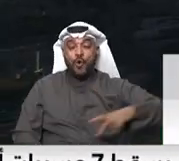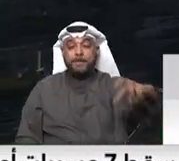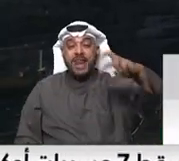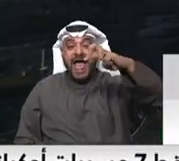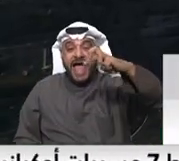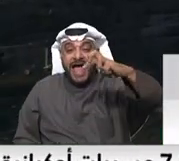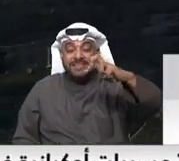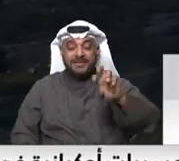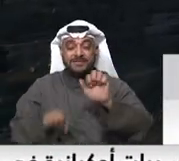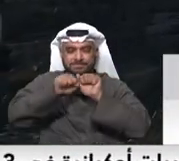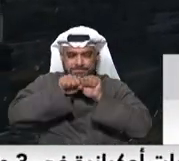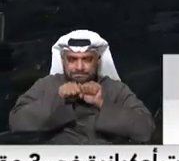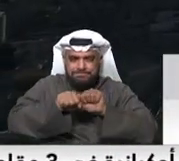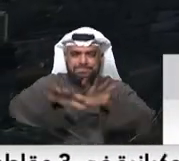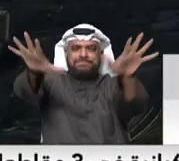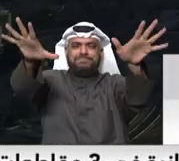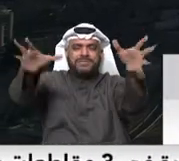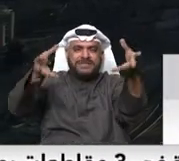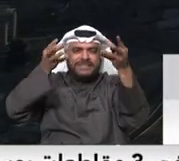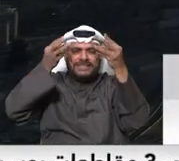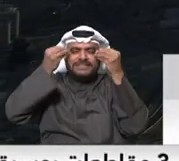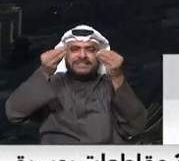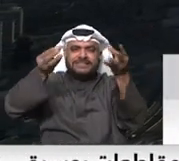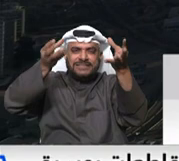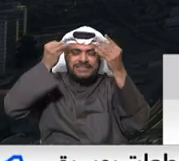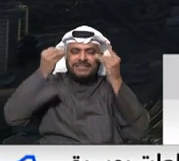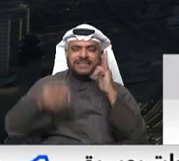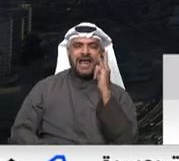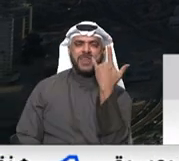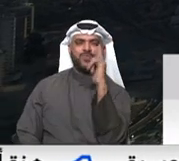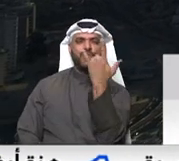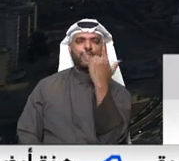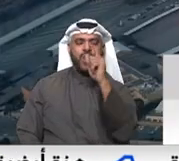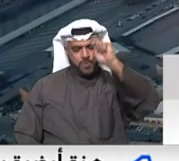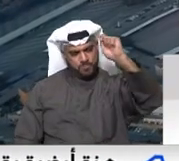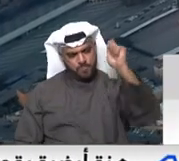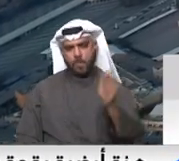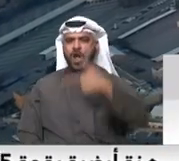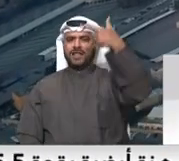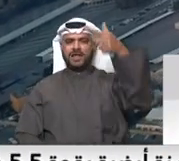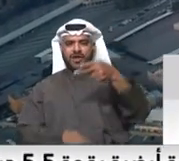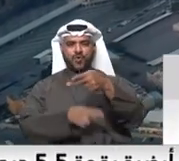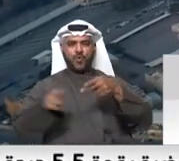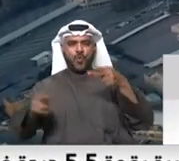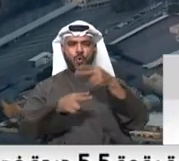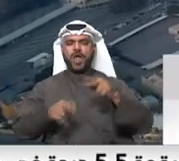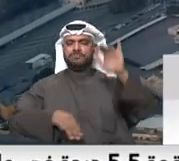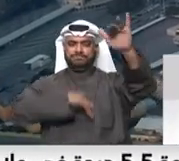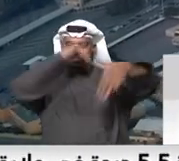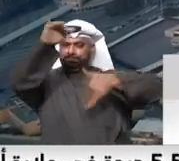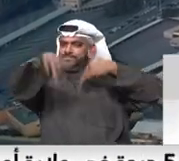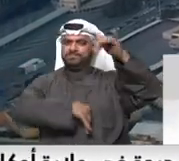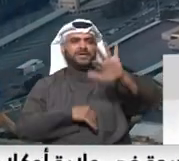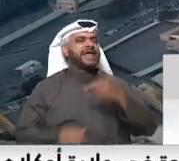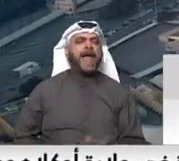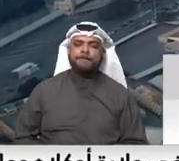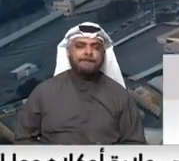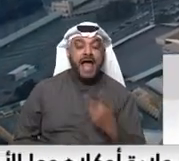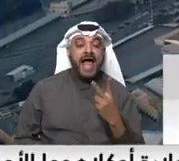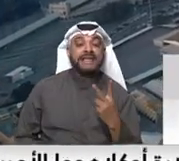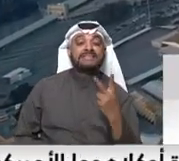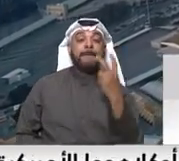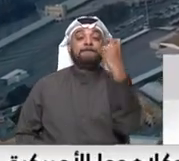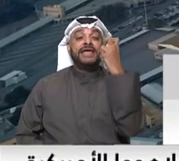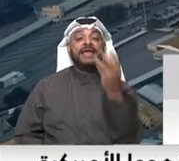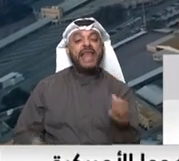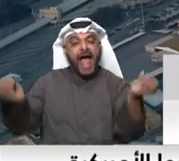توعيه ارشاديه ترويجيه شامله للمنتجات والسلع الوطنيه بمشاركه اكثر من 70 مصنعا كويتيا وان الحمله